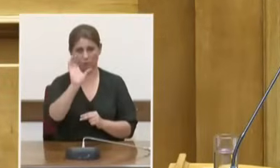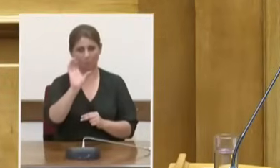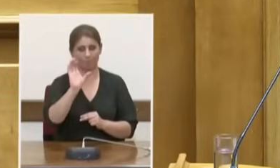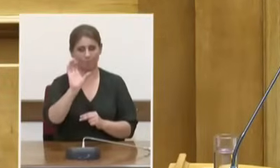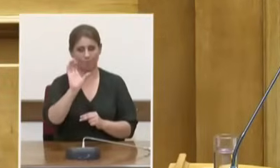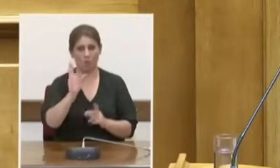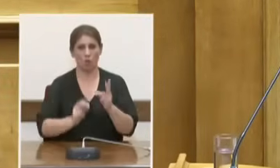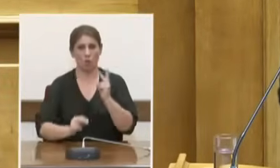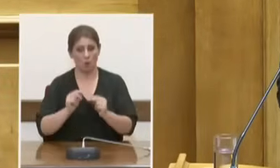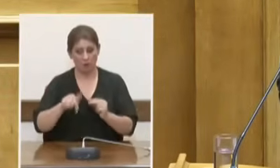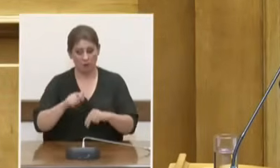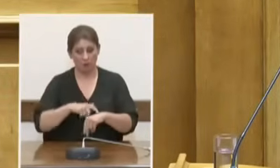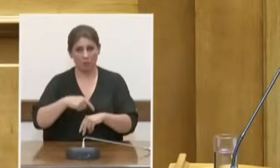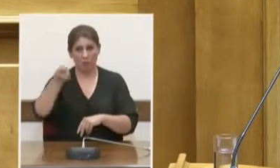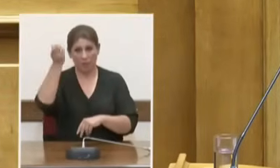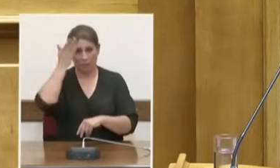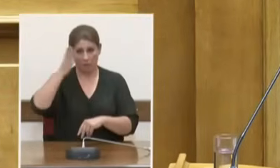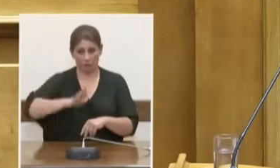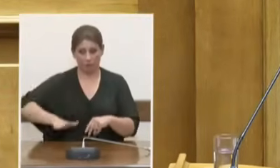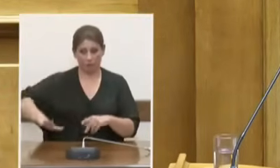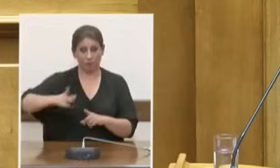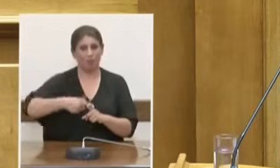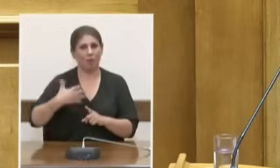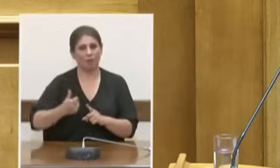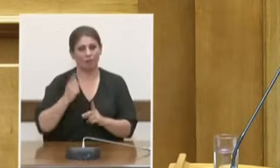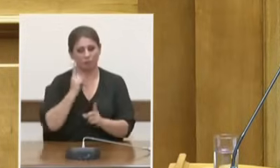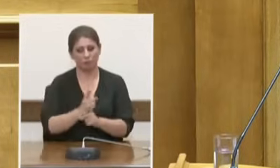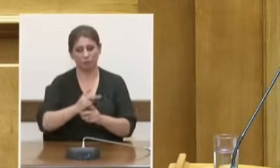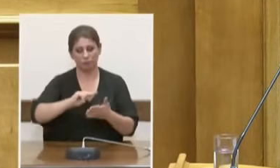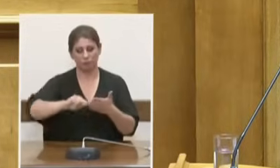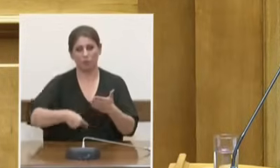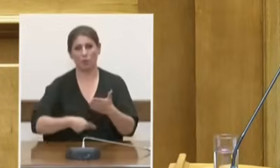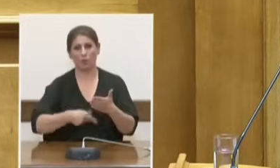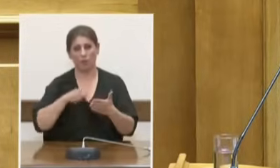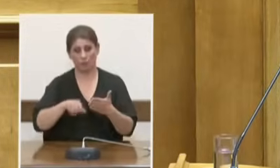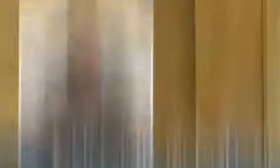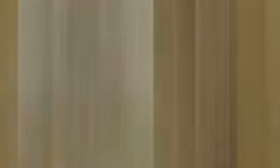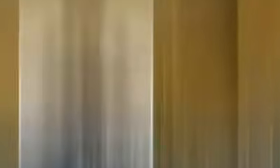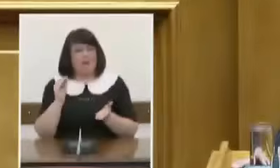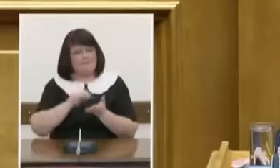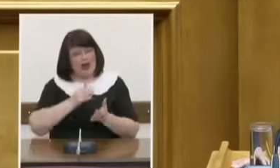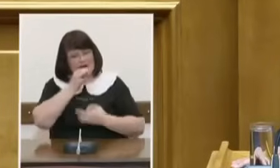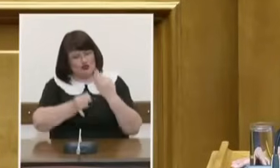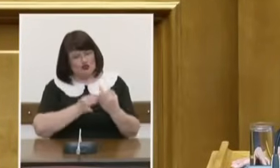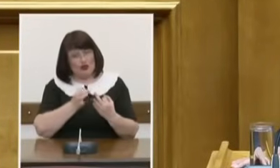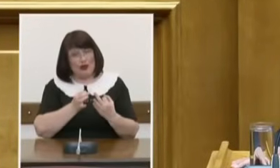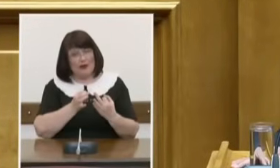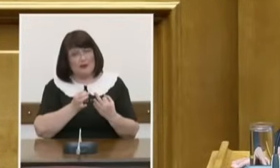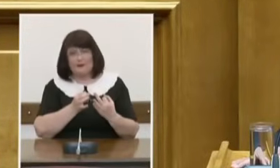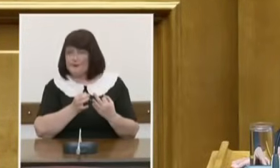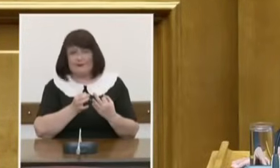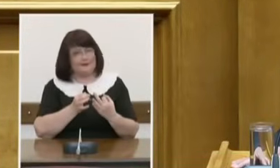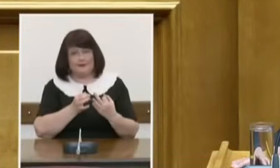της ακρίβειας στη χώρα μας έχει συγκεκριμένη υπογραφή. Και αυτή η υπογραφή είναι η υπογραφή Μητσοτάκη. Δεν το γλιτώνετε το